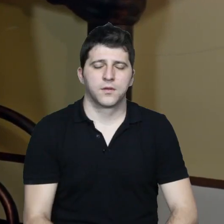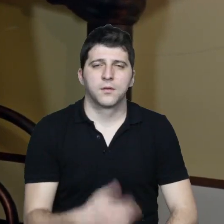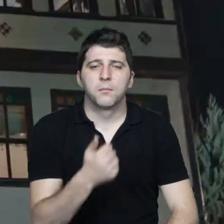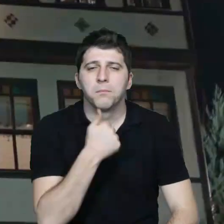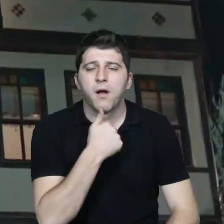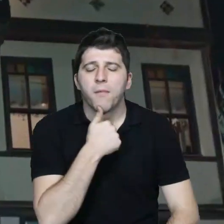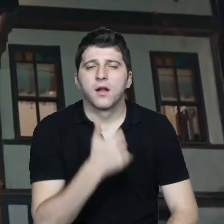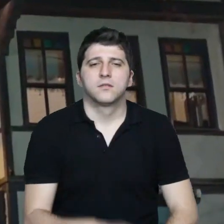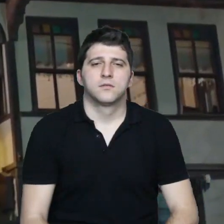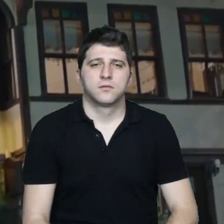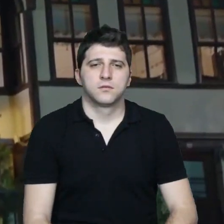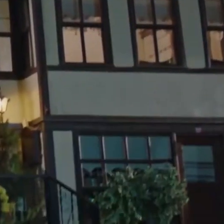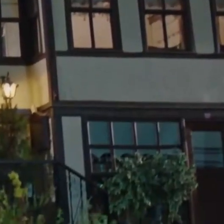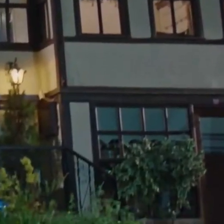Baba.